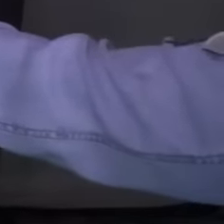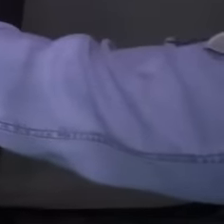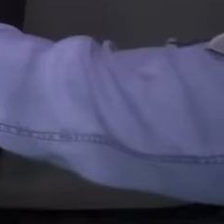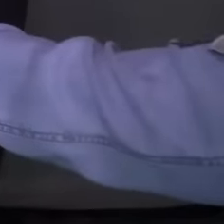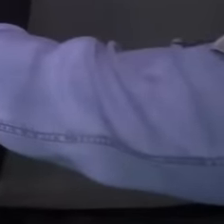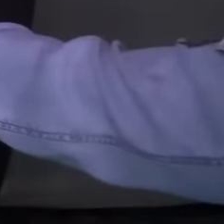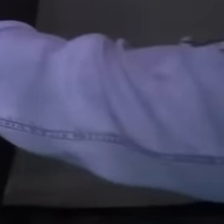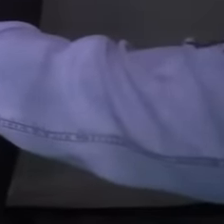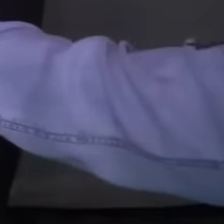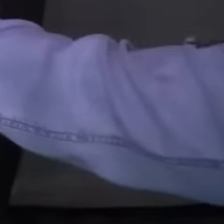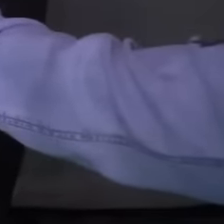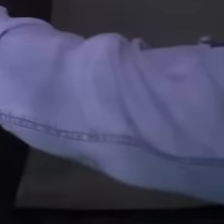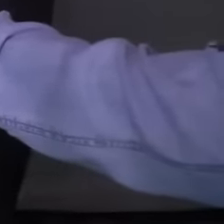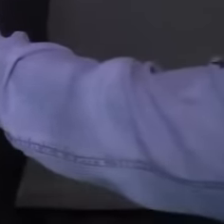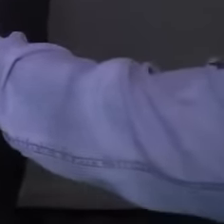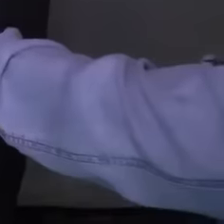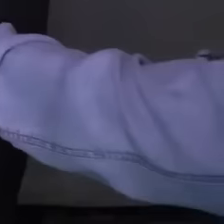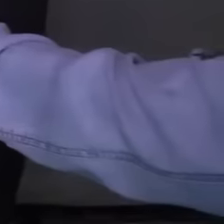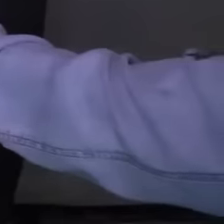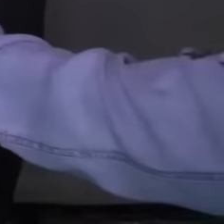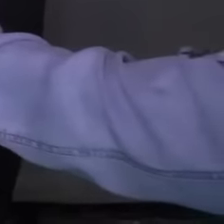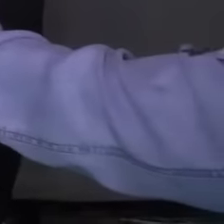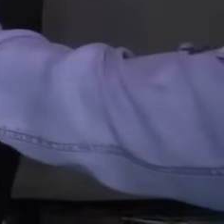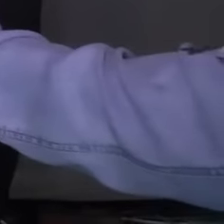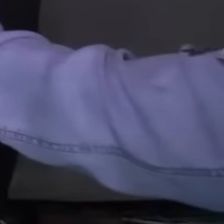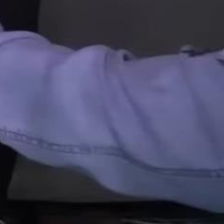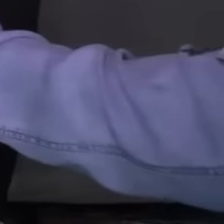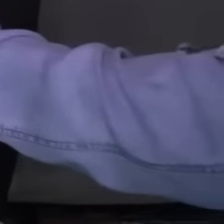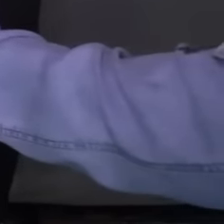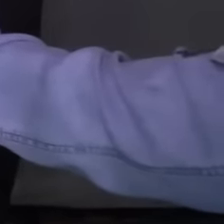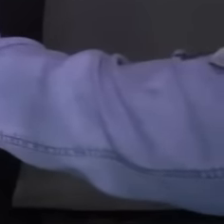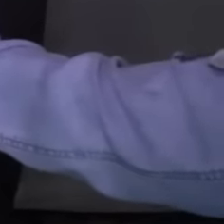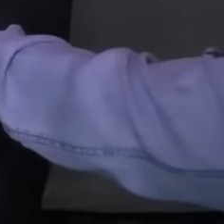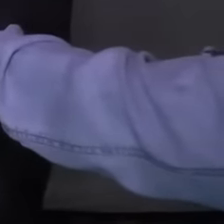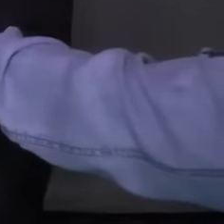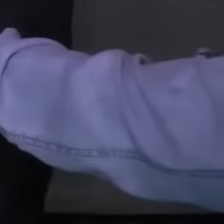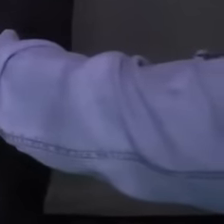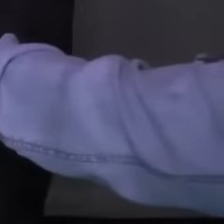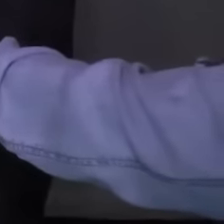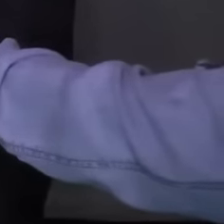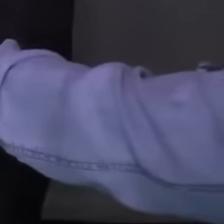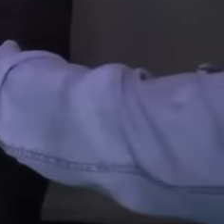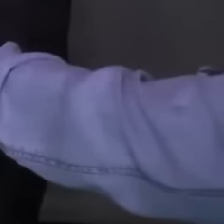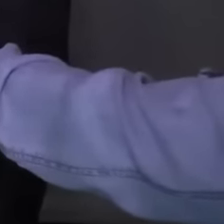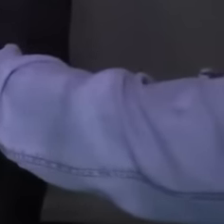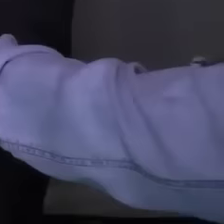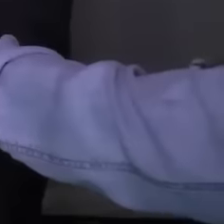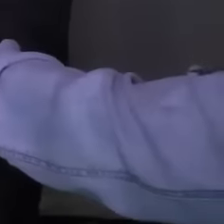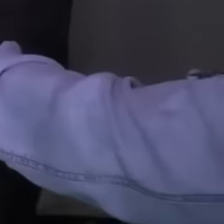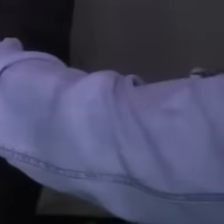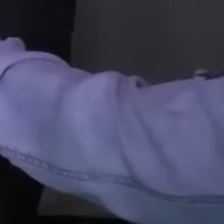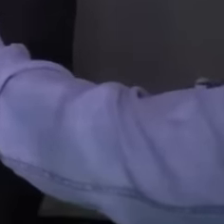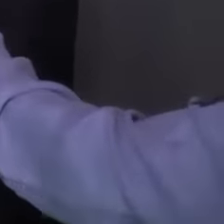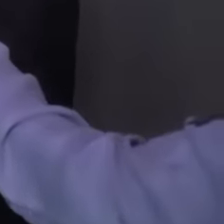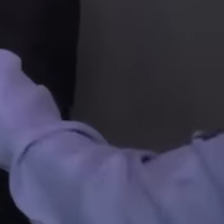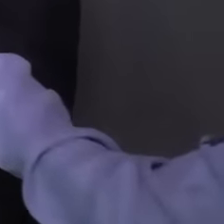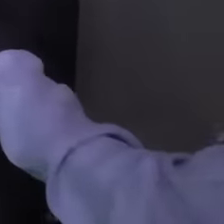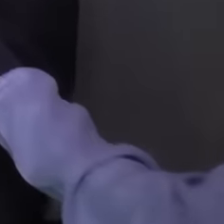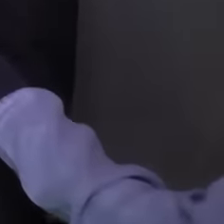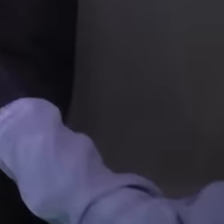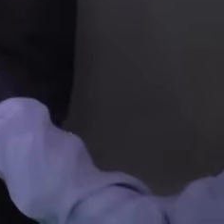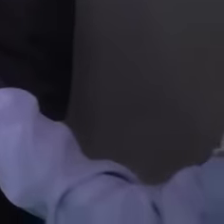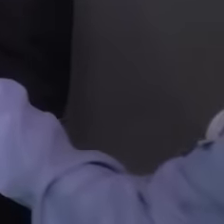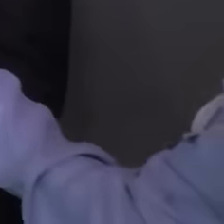Tapos sinabi nga po nila sa akin na nareassign na po ako sa Department of Environment Services po. Pero sino dapat ang